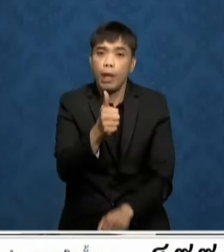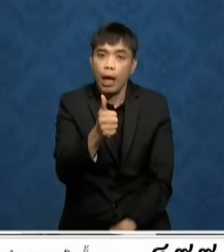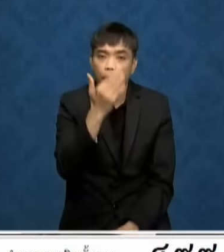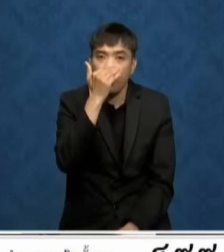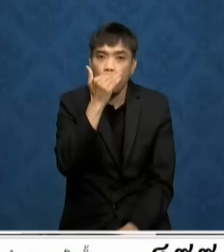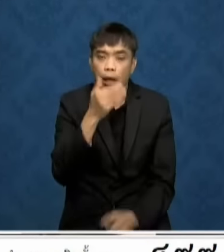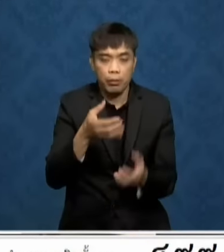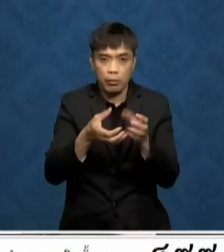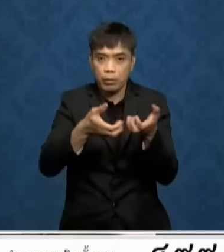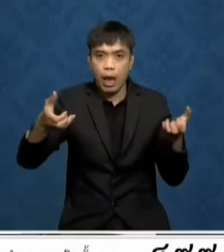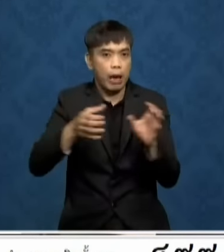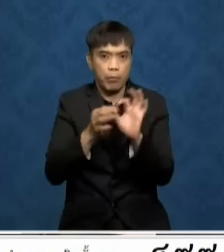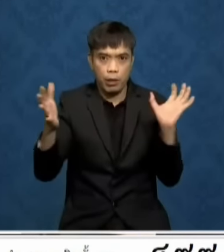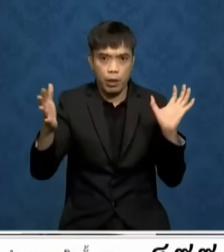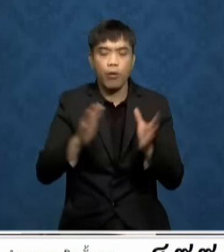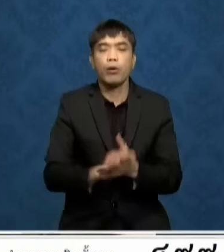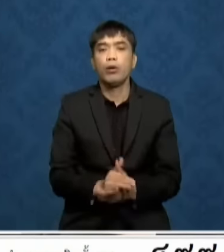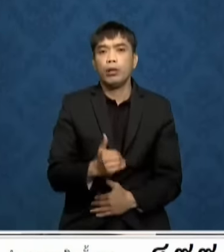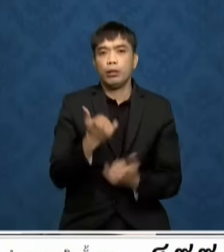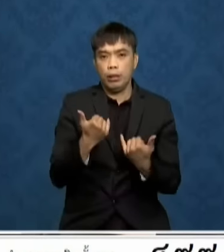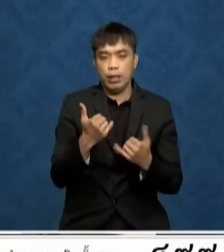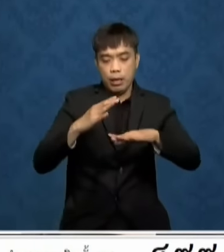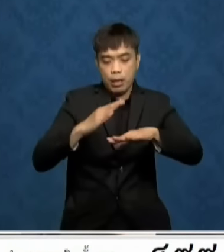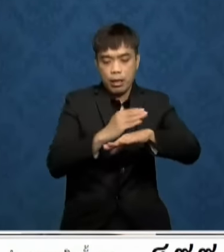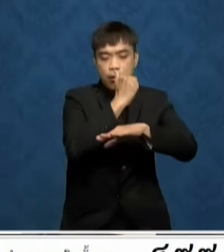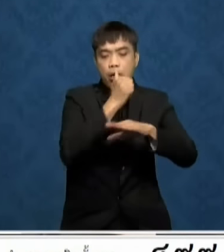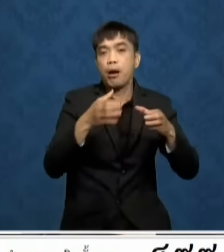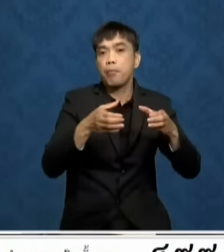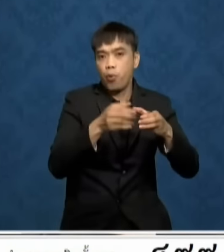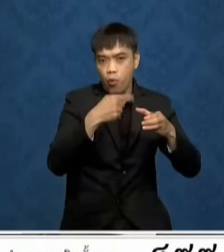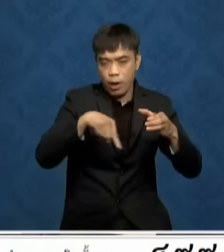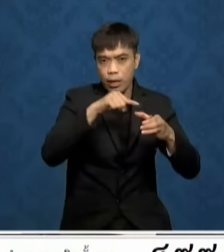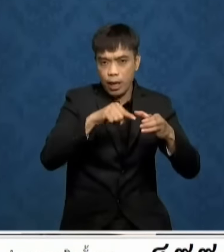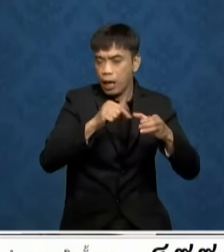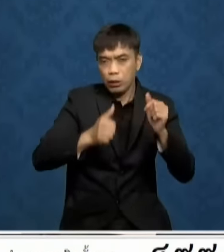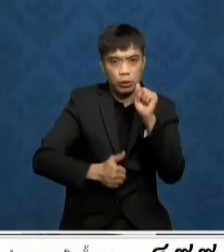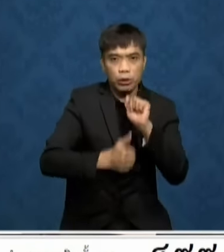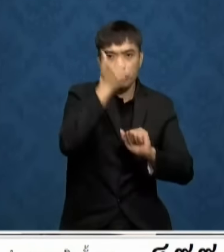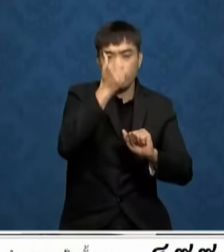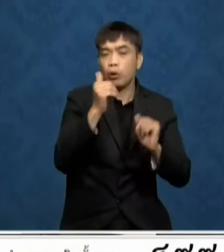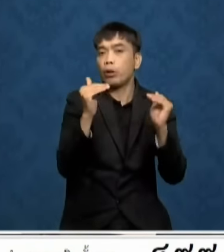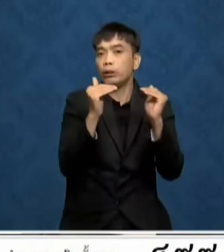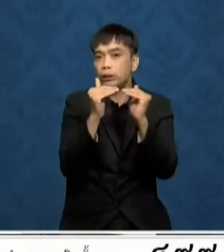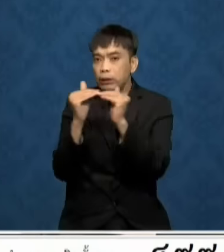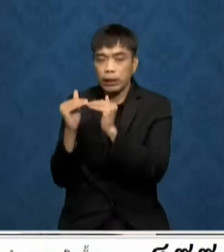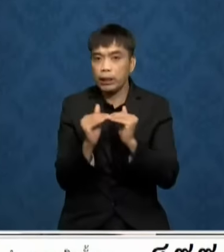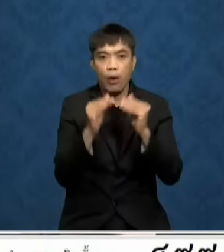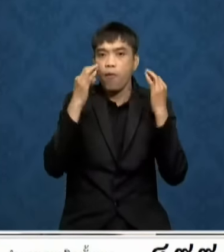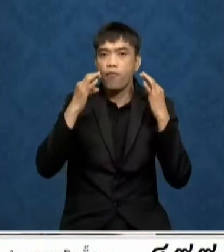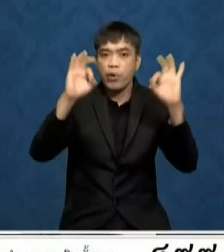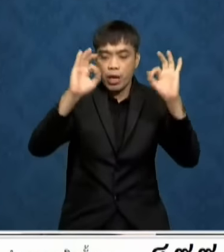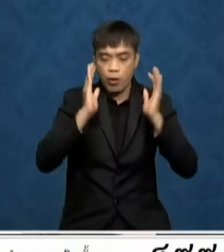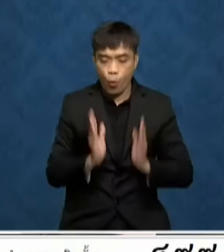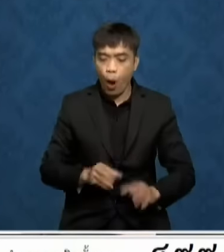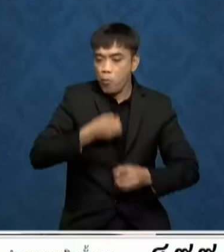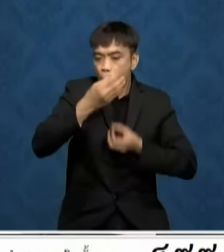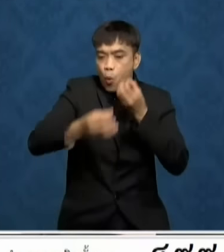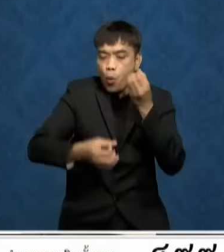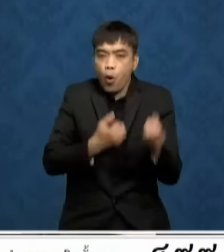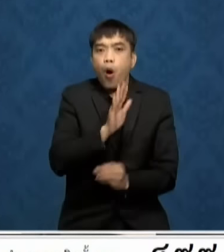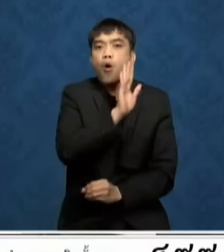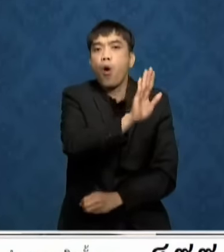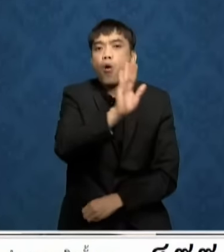กันยืนยันในหลักการร่วมกันว่าพรรคการเมืองคือรูปธรรมที่สุดของหลักประกันในการคุ้มครองเสรีภาพในการแสดงออกของประชาชนในการท